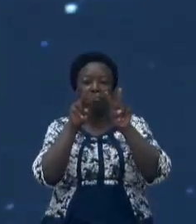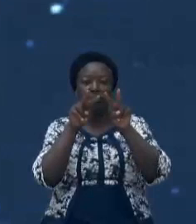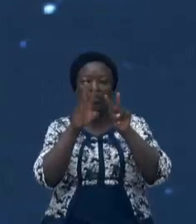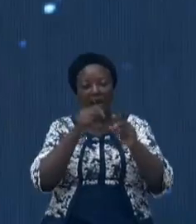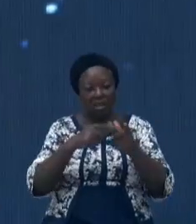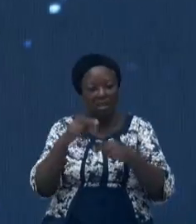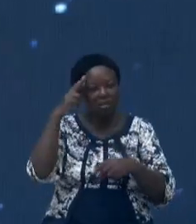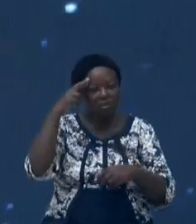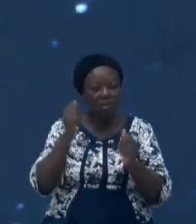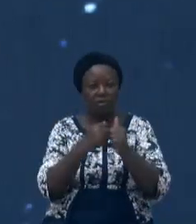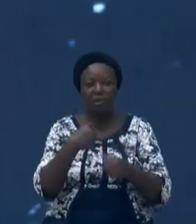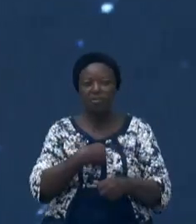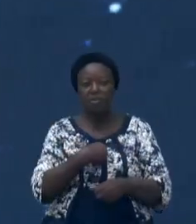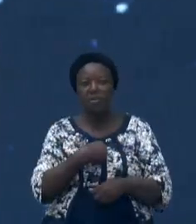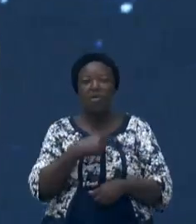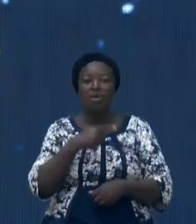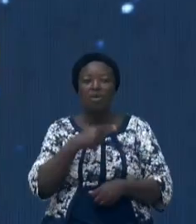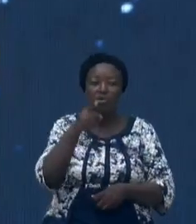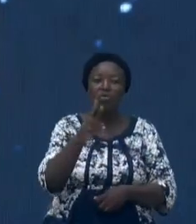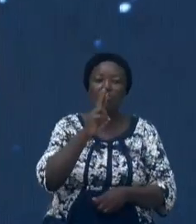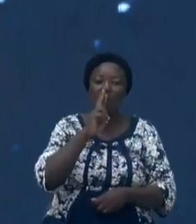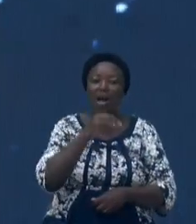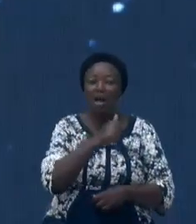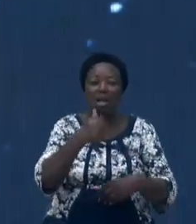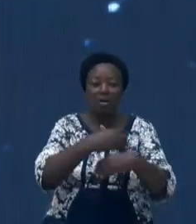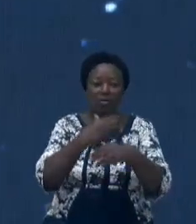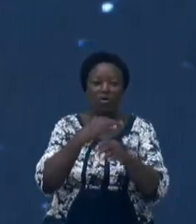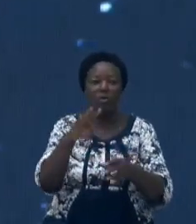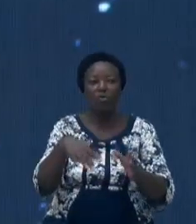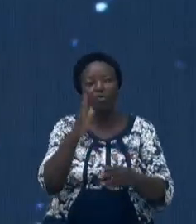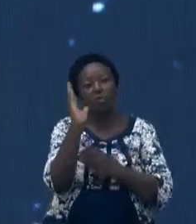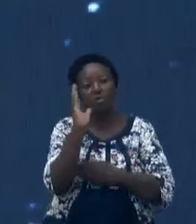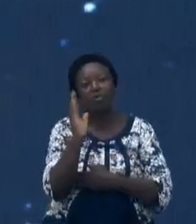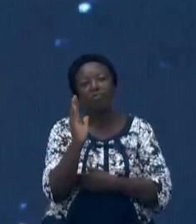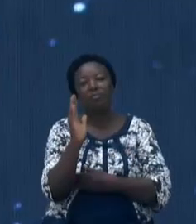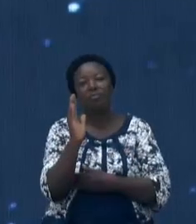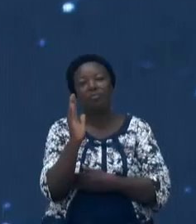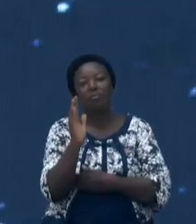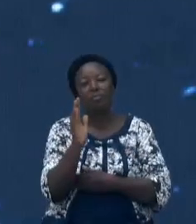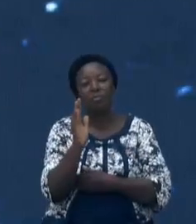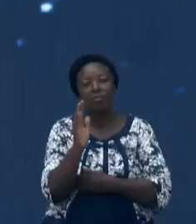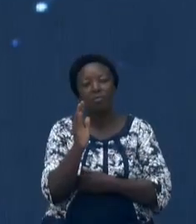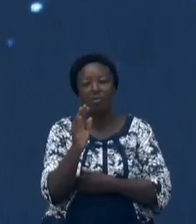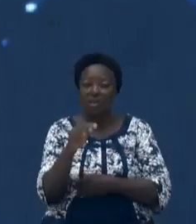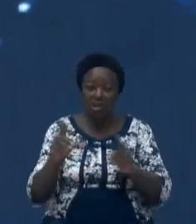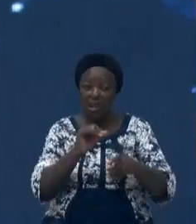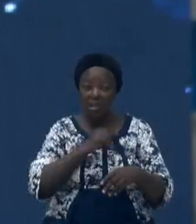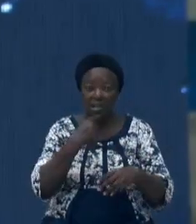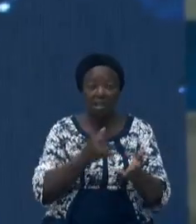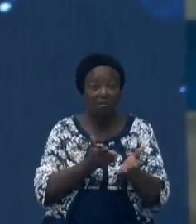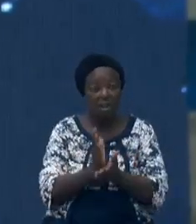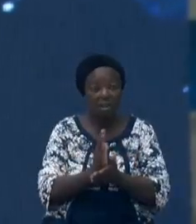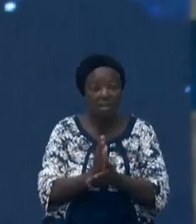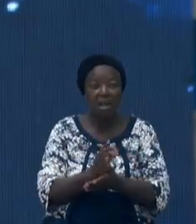pour ma gloire je la laisse ici prêt russe alors sur une créature de